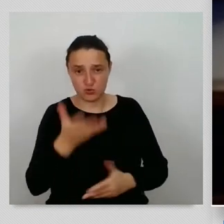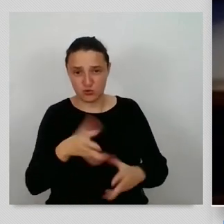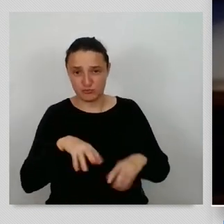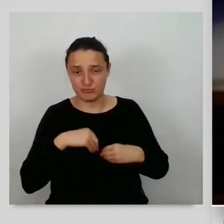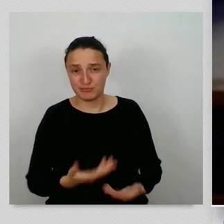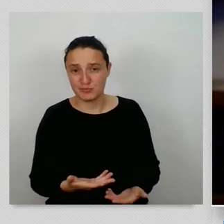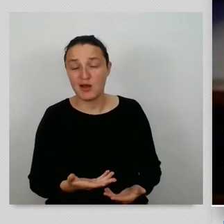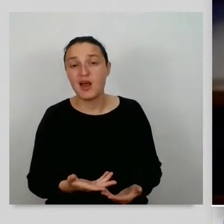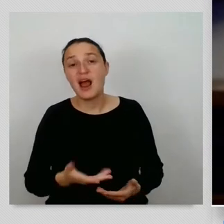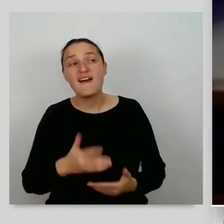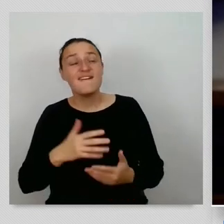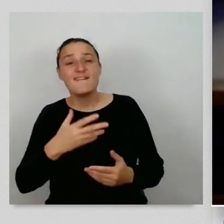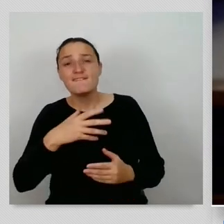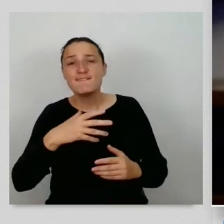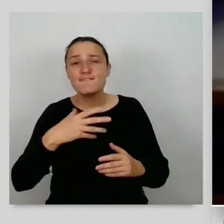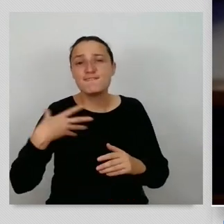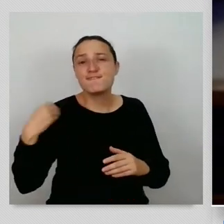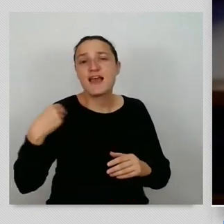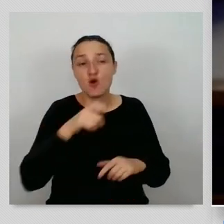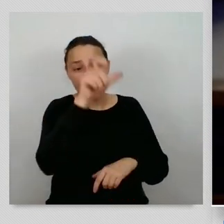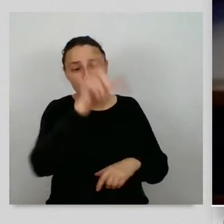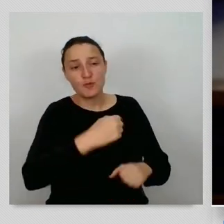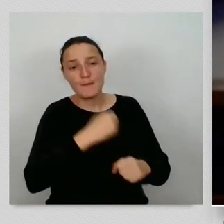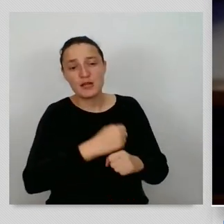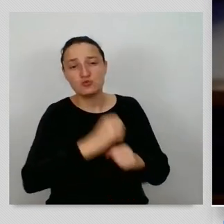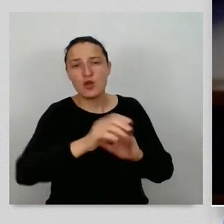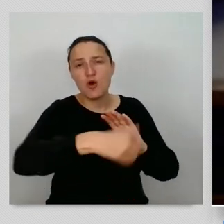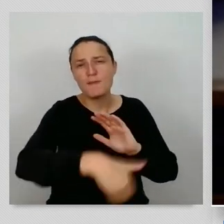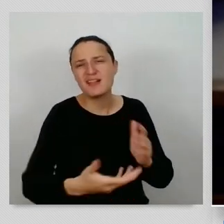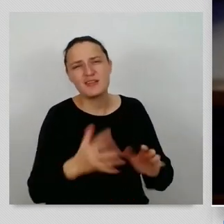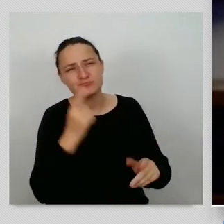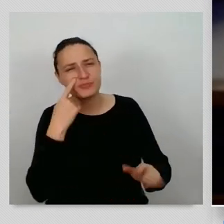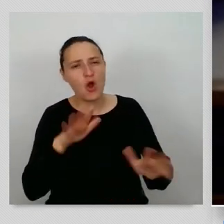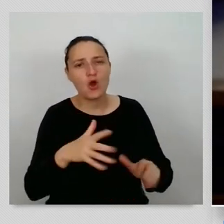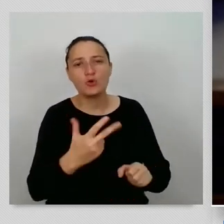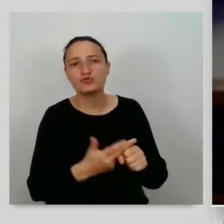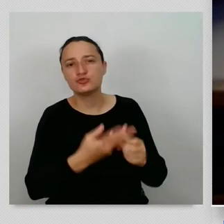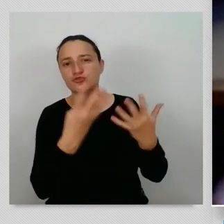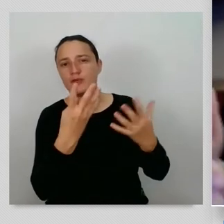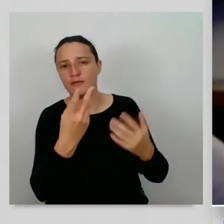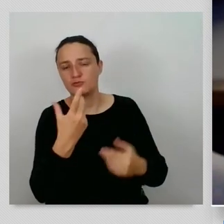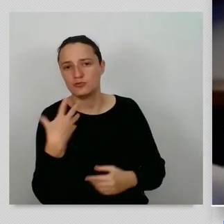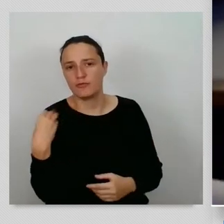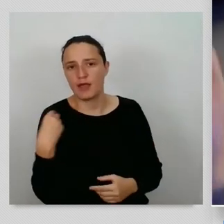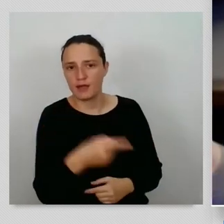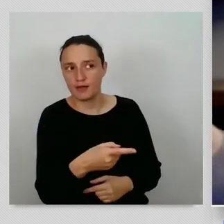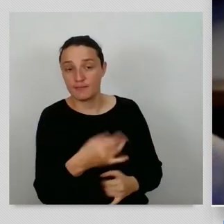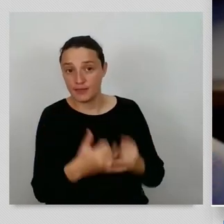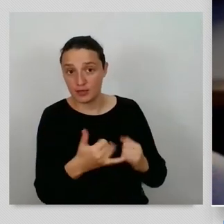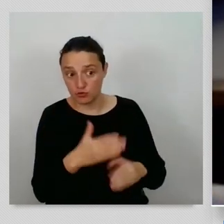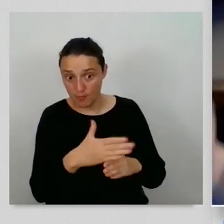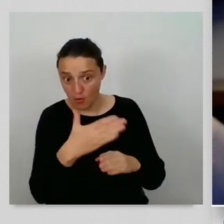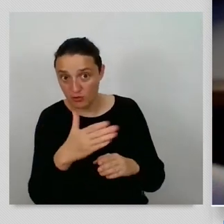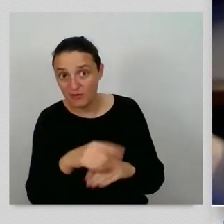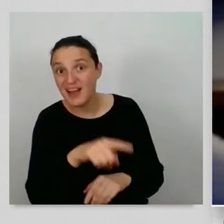pracownika kopalni w Polsce to jest około 39 lat. Jeżeli spojrzymy na to, że to oczywiście ma potrwać, to bardzo wielu spośród